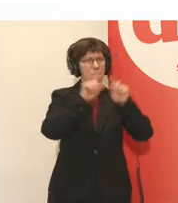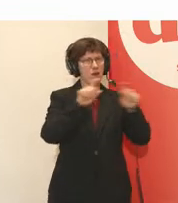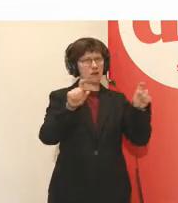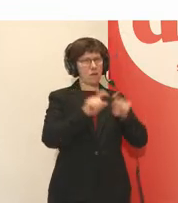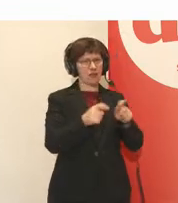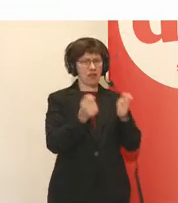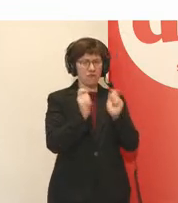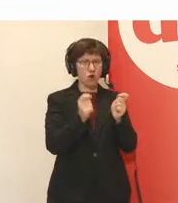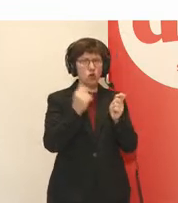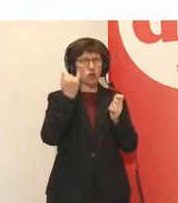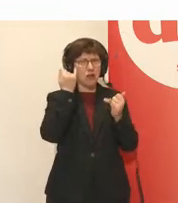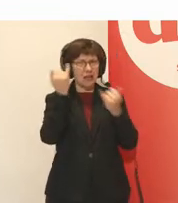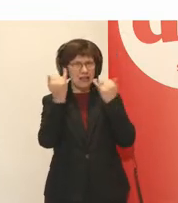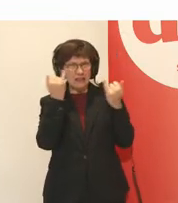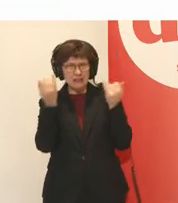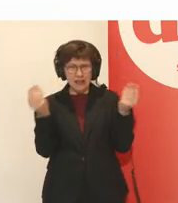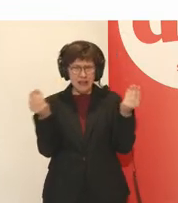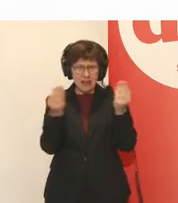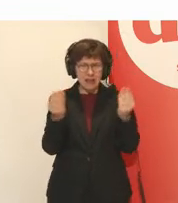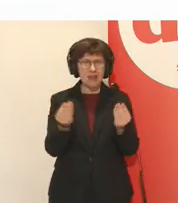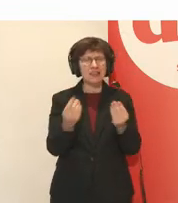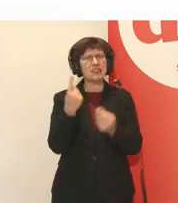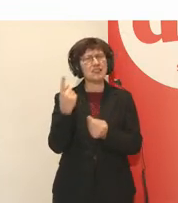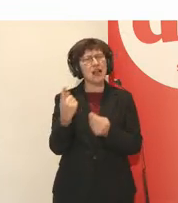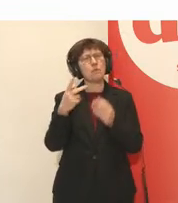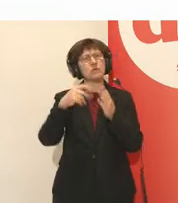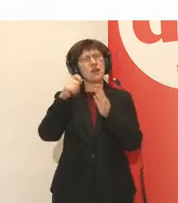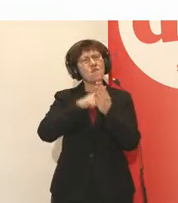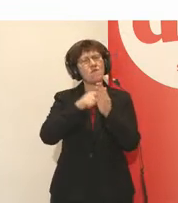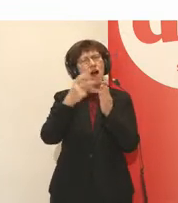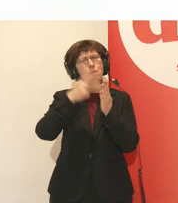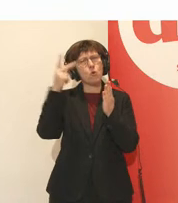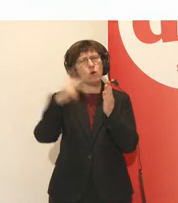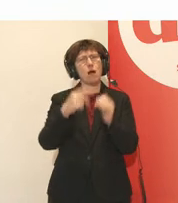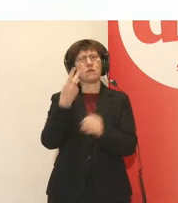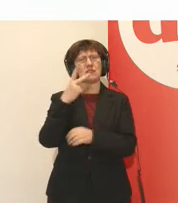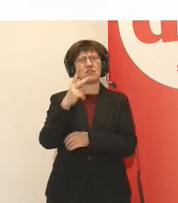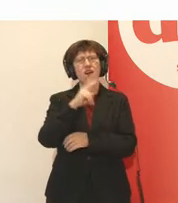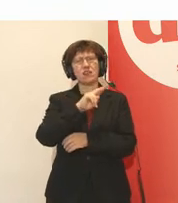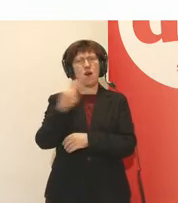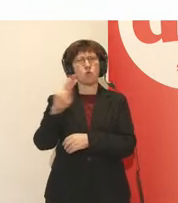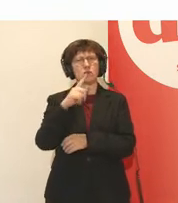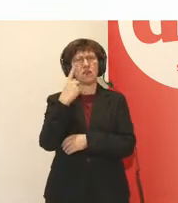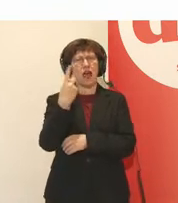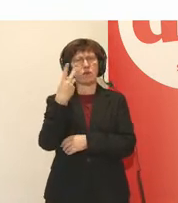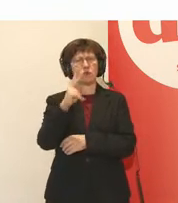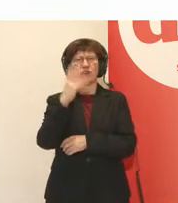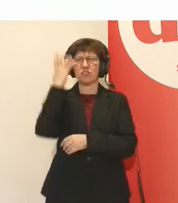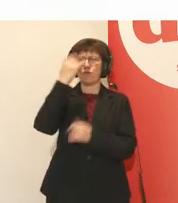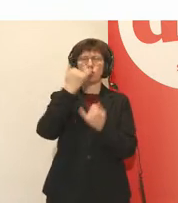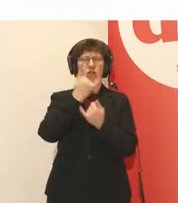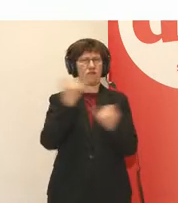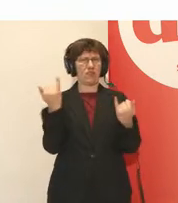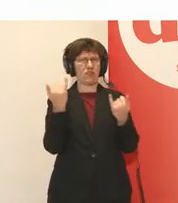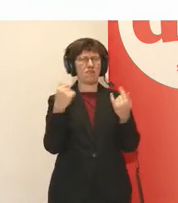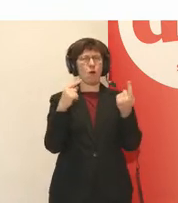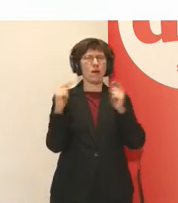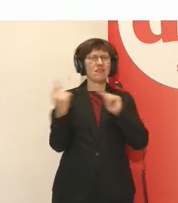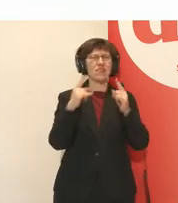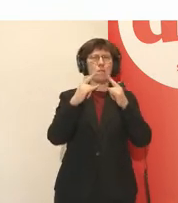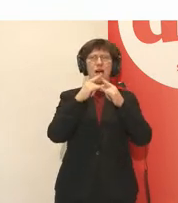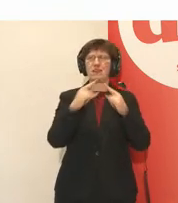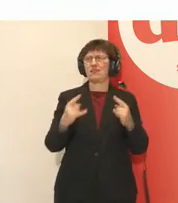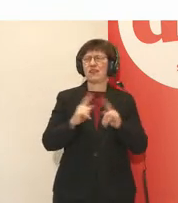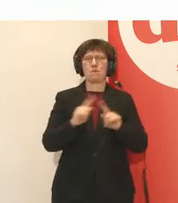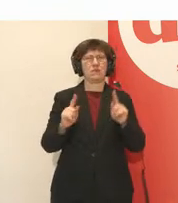vorschläge und ideen mit wie er sich das wahlprogramm 2021 vorstellen kann denn das debatten camp ist nicht